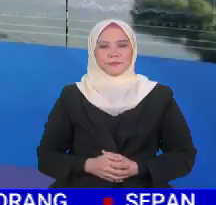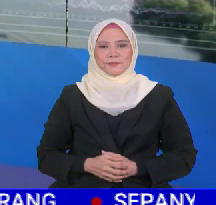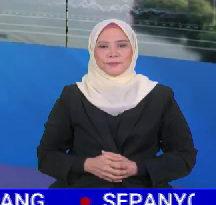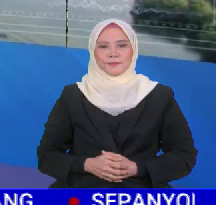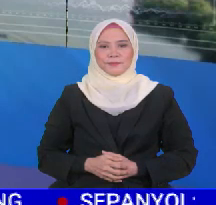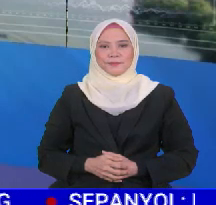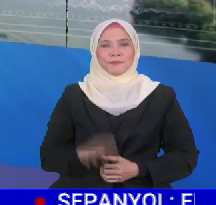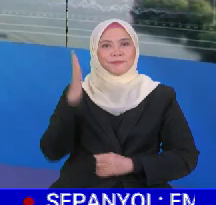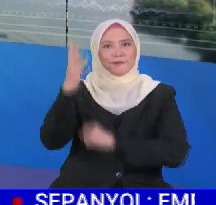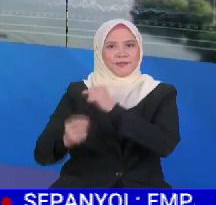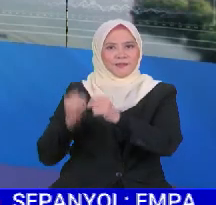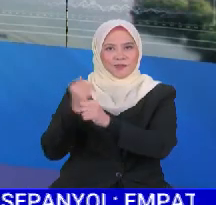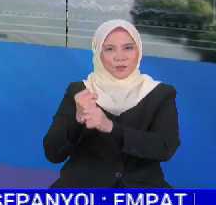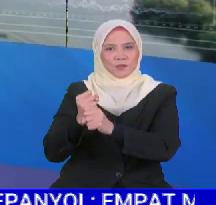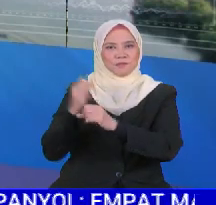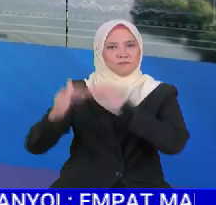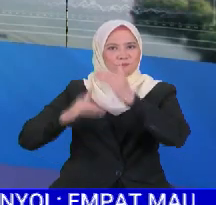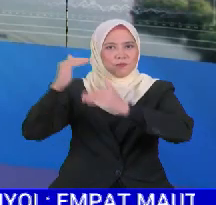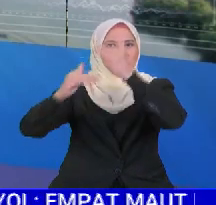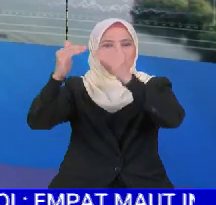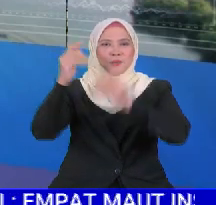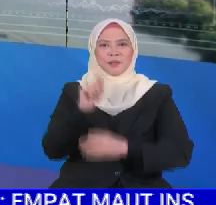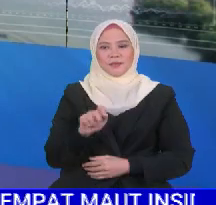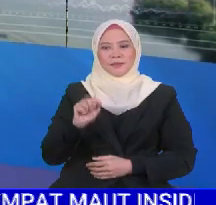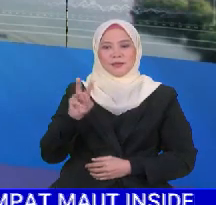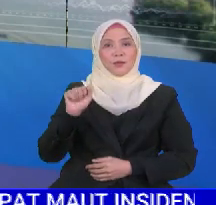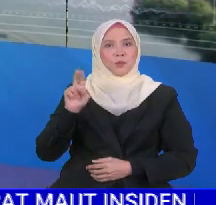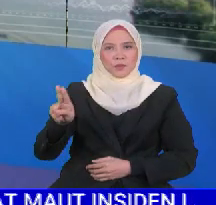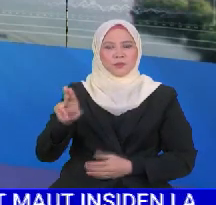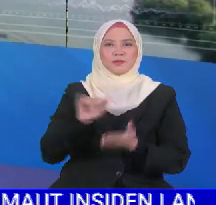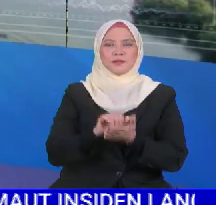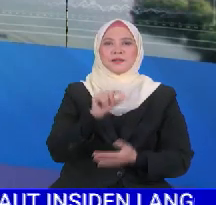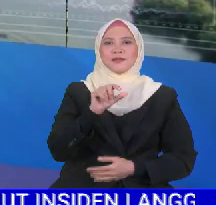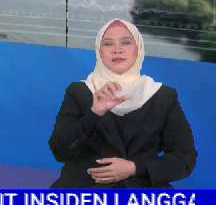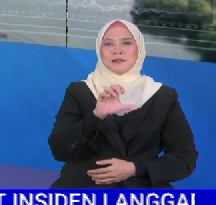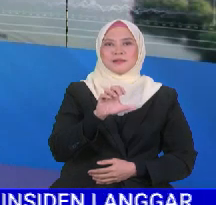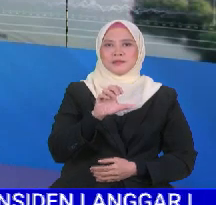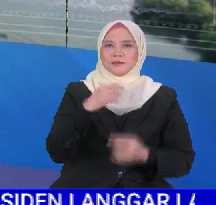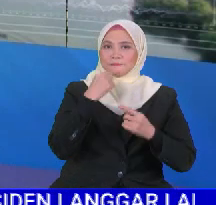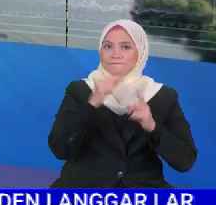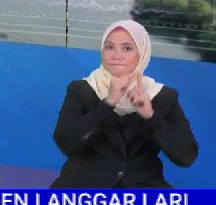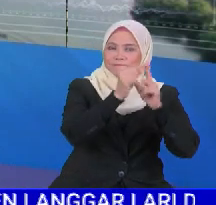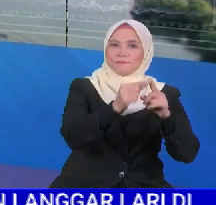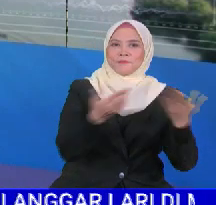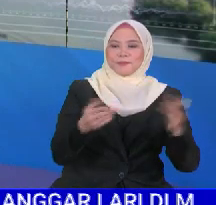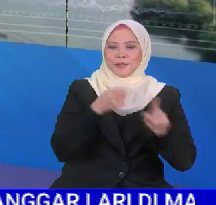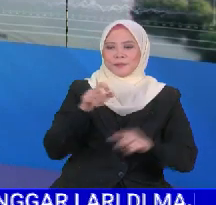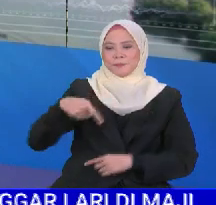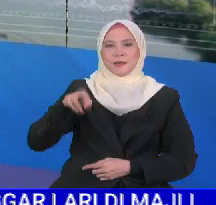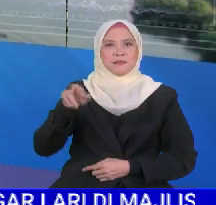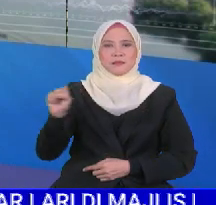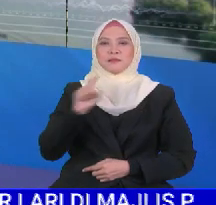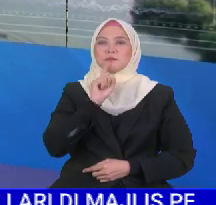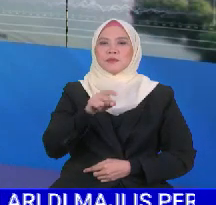bagi 5 tahun kita majukan tawad itu slogan calon gabungan rakyat sabar jrs bagi korusi parlie